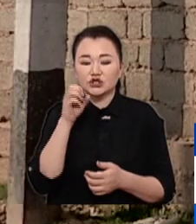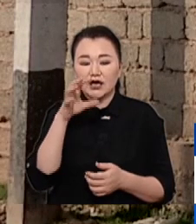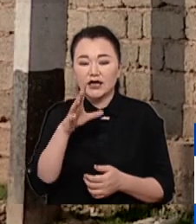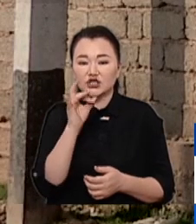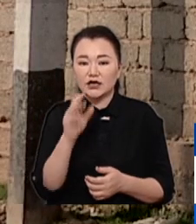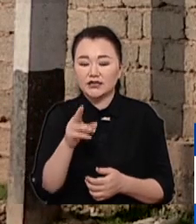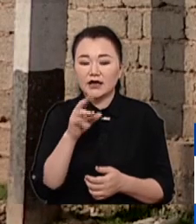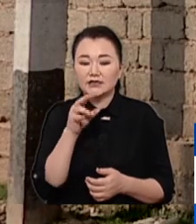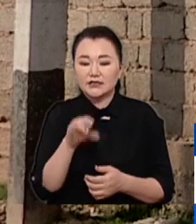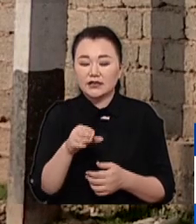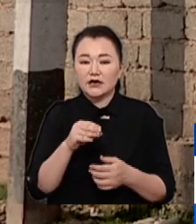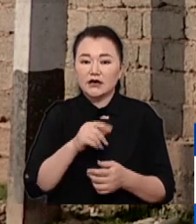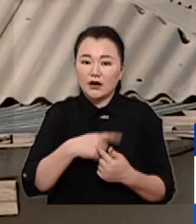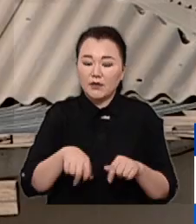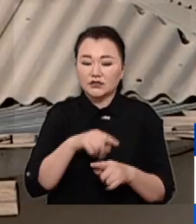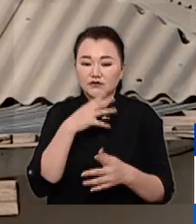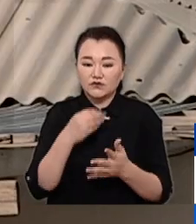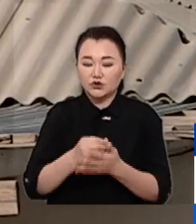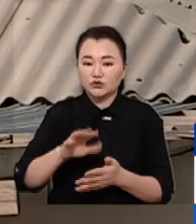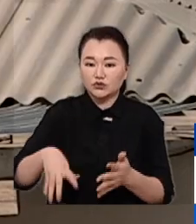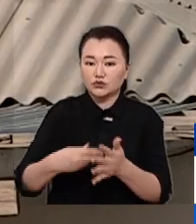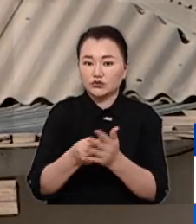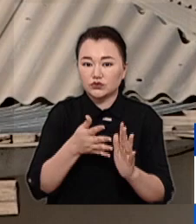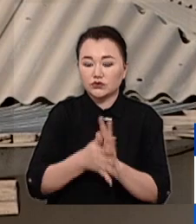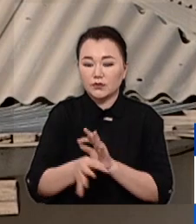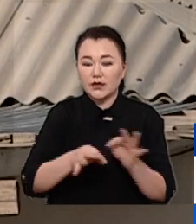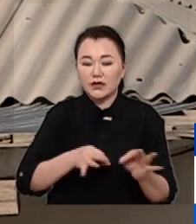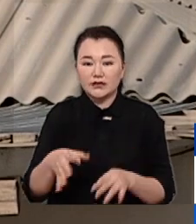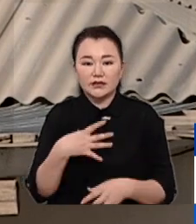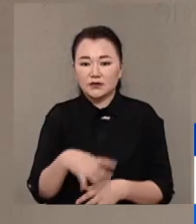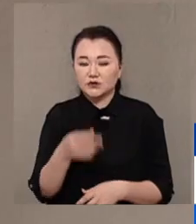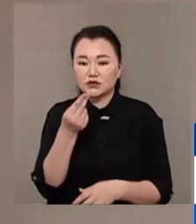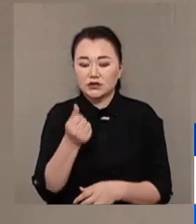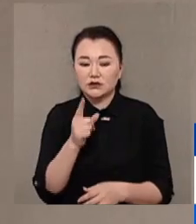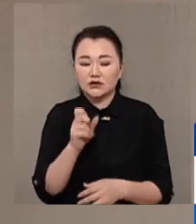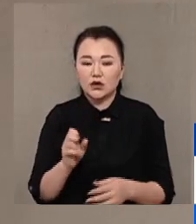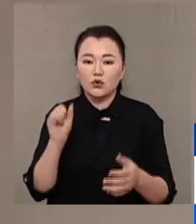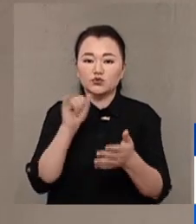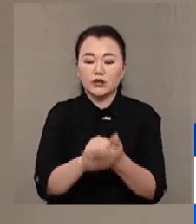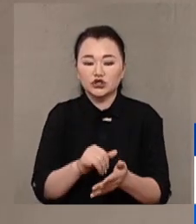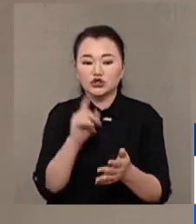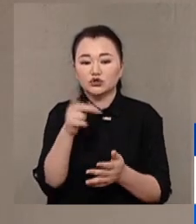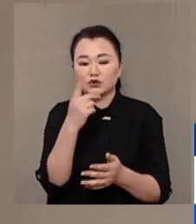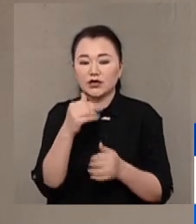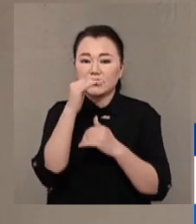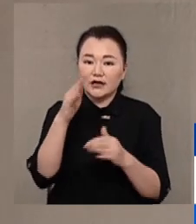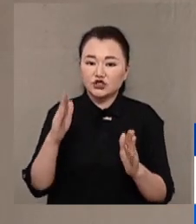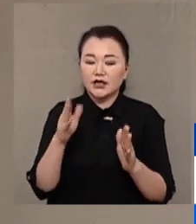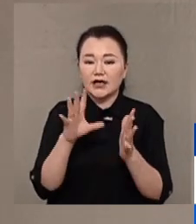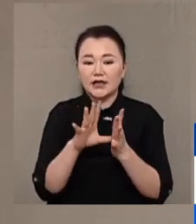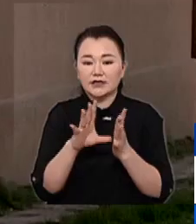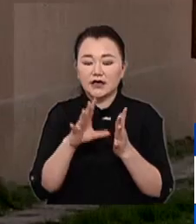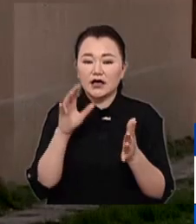Компания проводит работы за свой счет, но в проекте, как оказалось, не были заложены средства на установку счетчиков, ящиков и